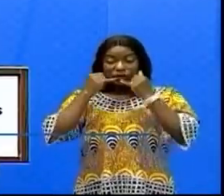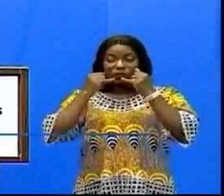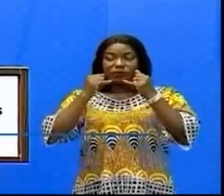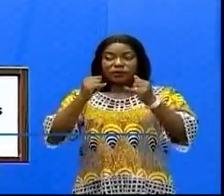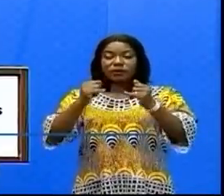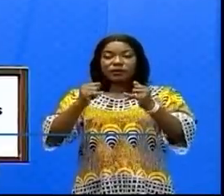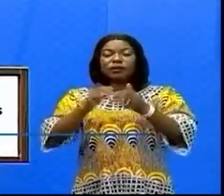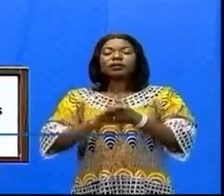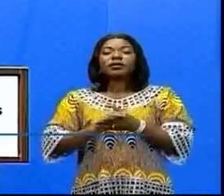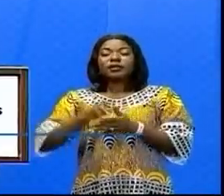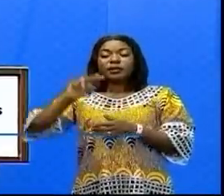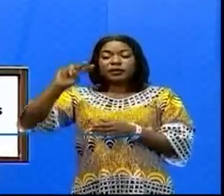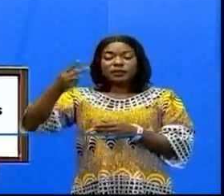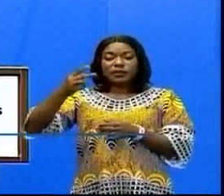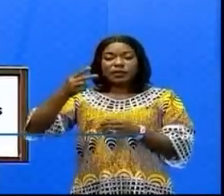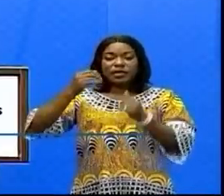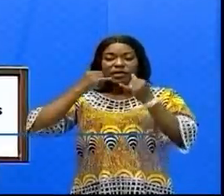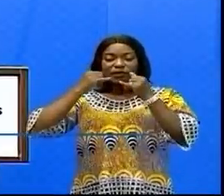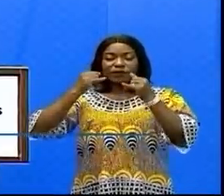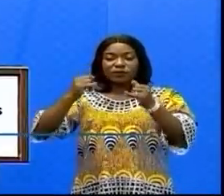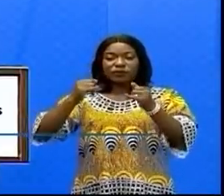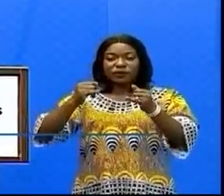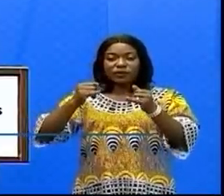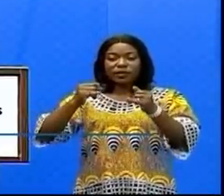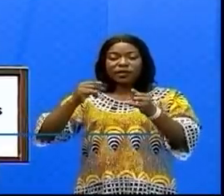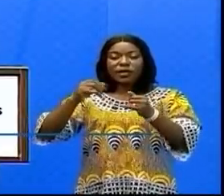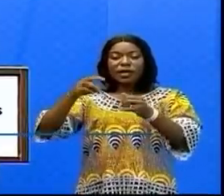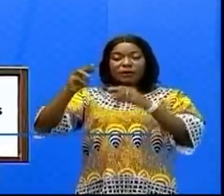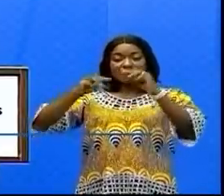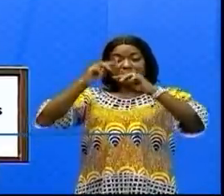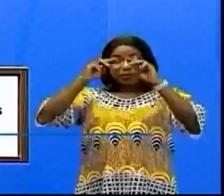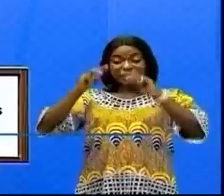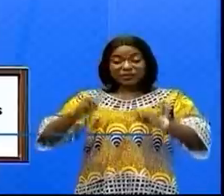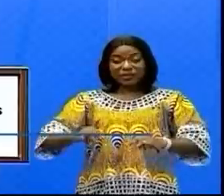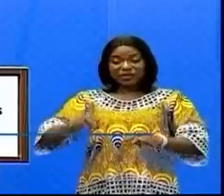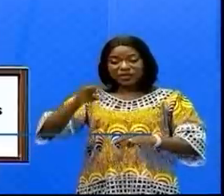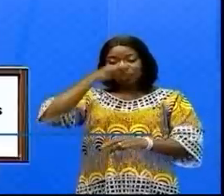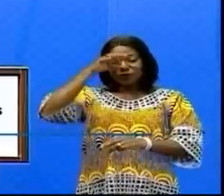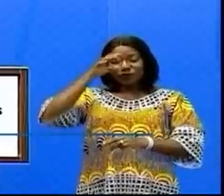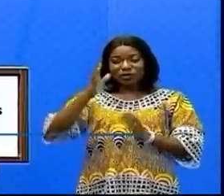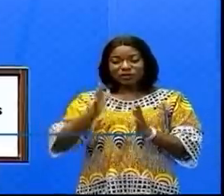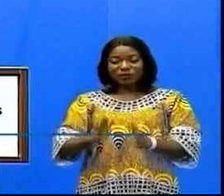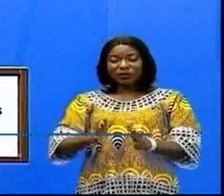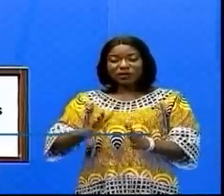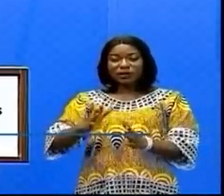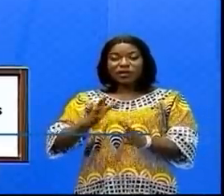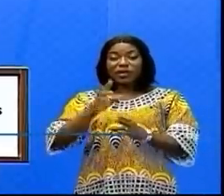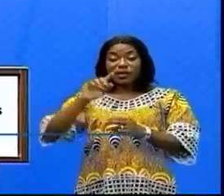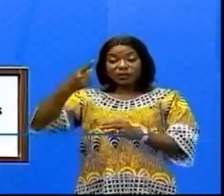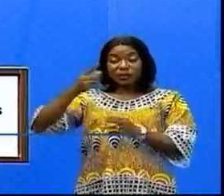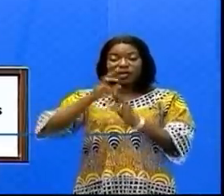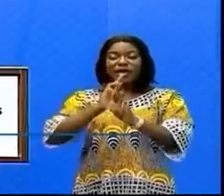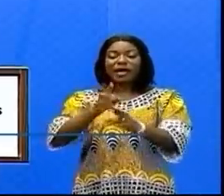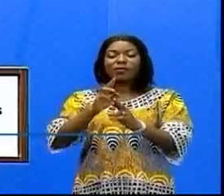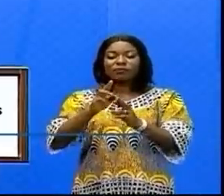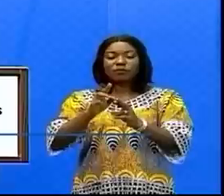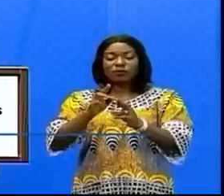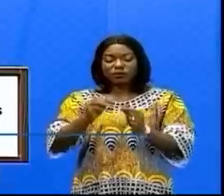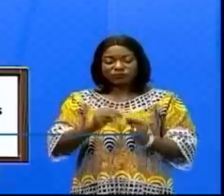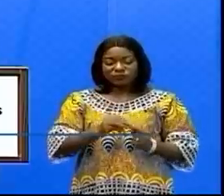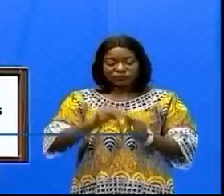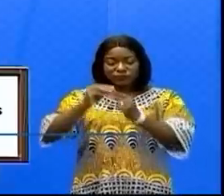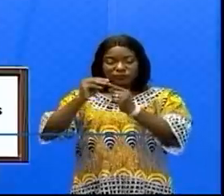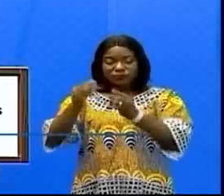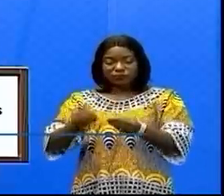Deux notes d'information du ministère des Hydrocarbures. 1. Rapport sur la remise officielle des données du